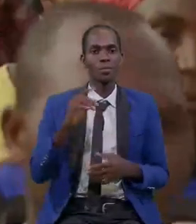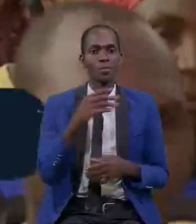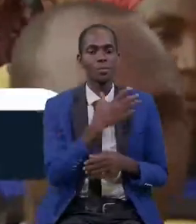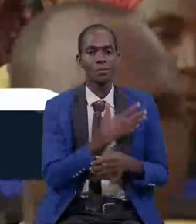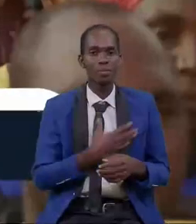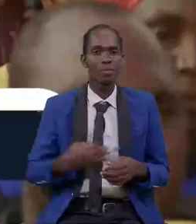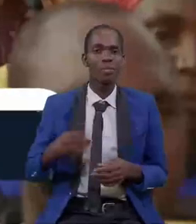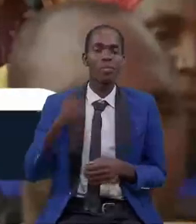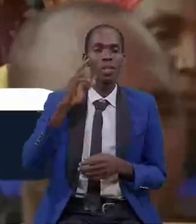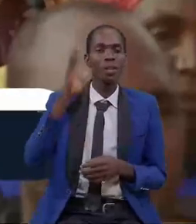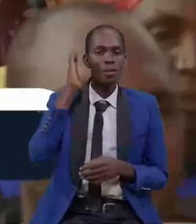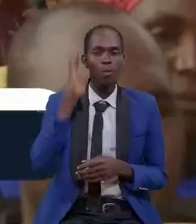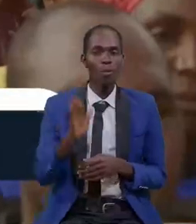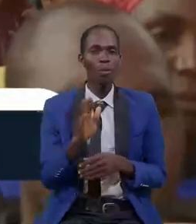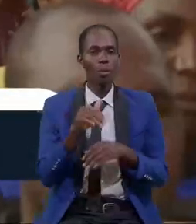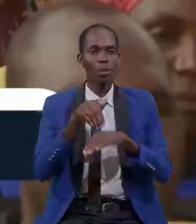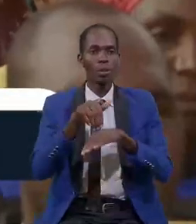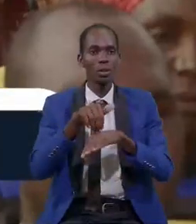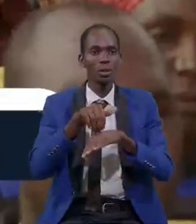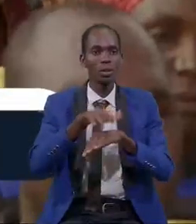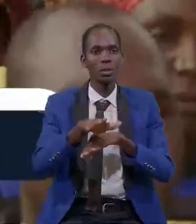20. Il enverra Jésus.